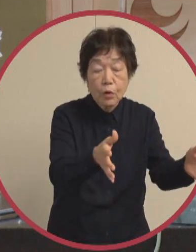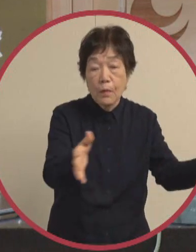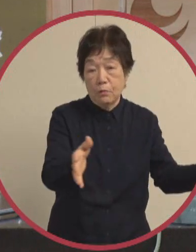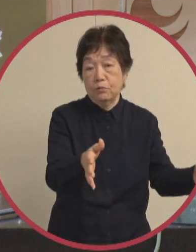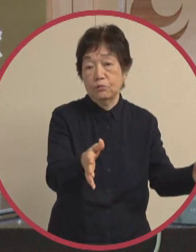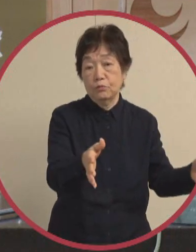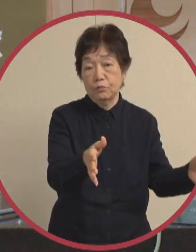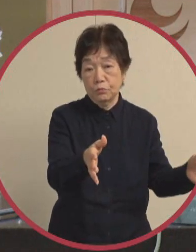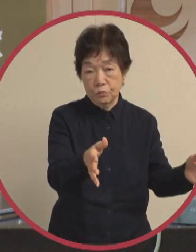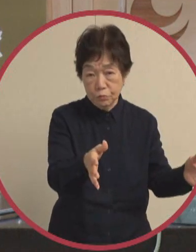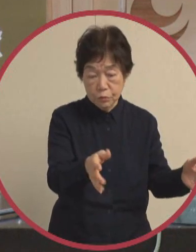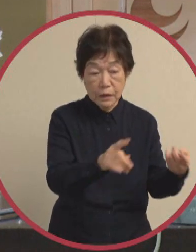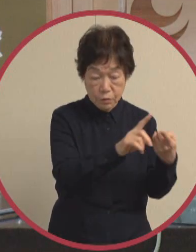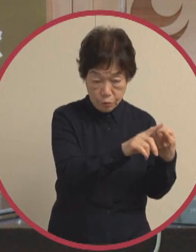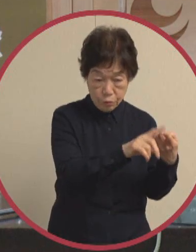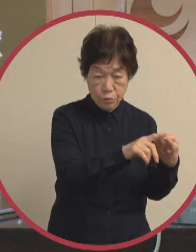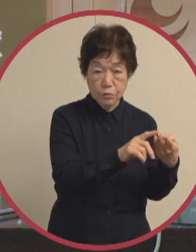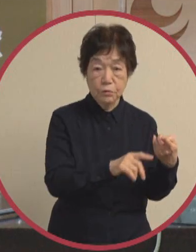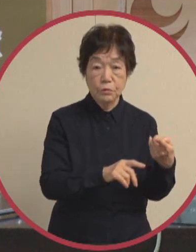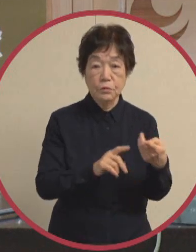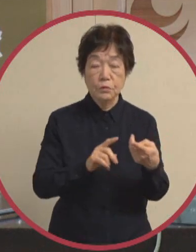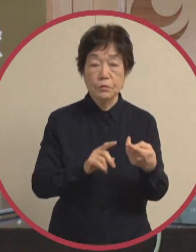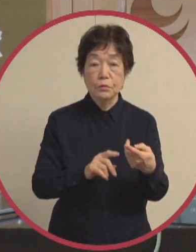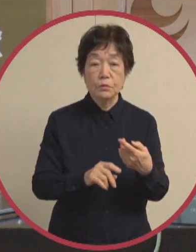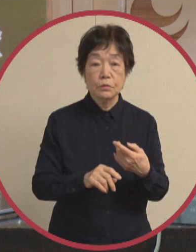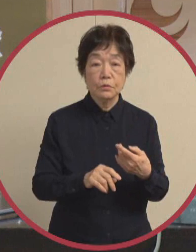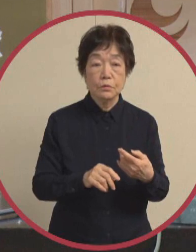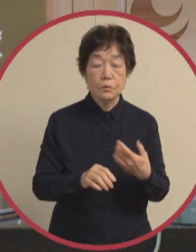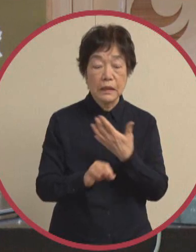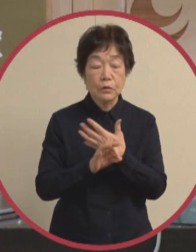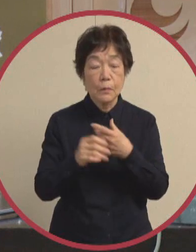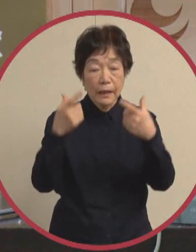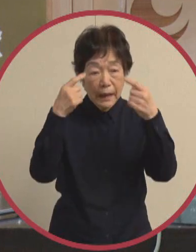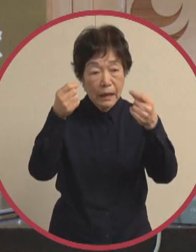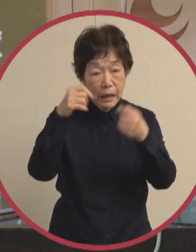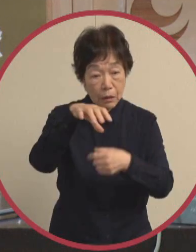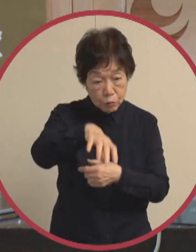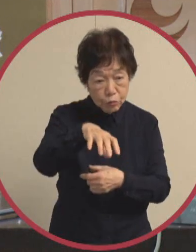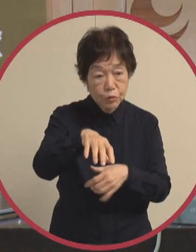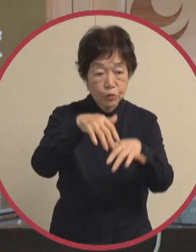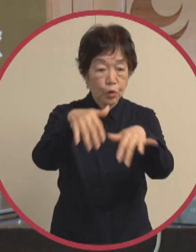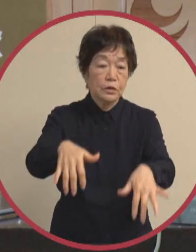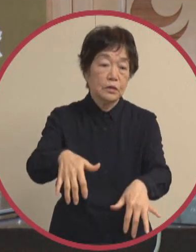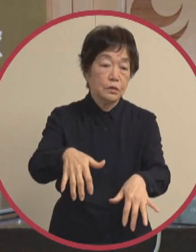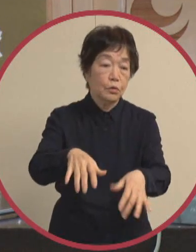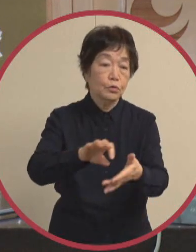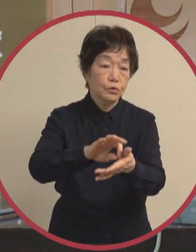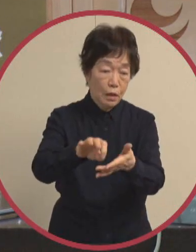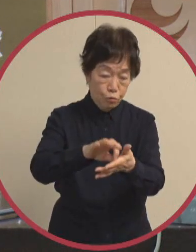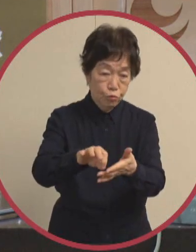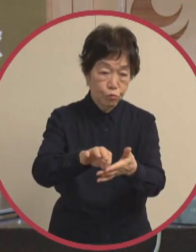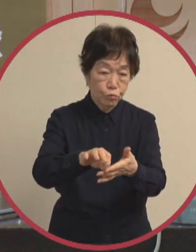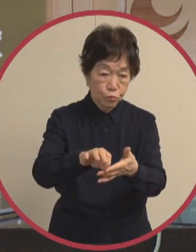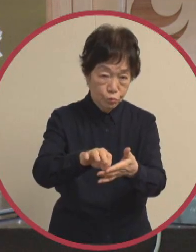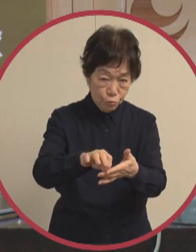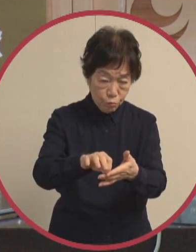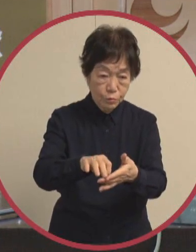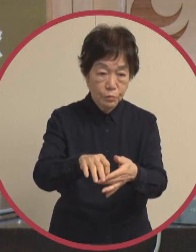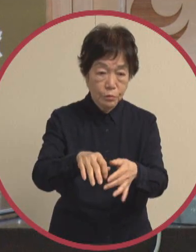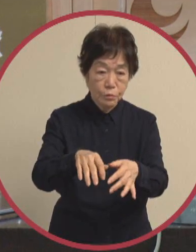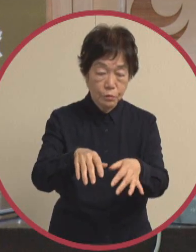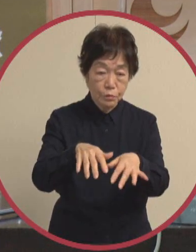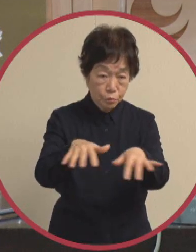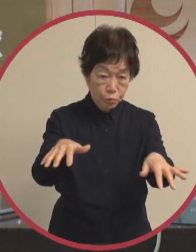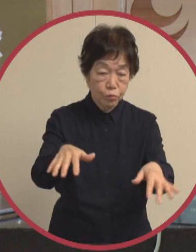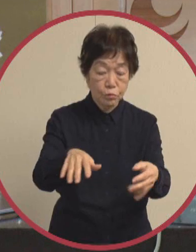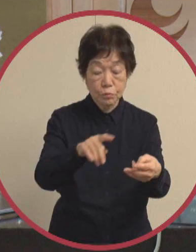くということが一つ、まあ、あるいはまあ大学といったですね組織を通じて見ないでくださいといったよう